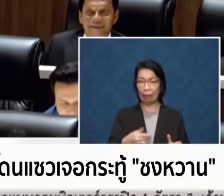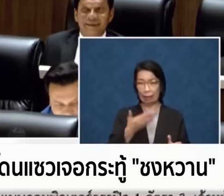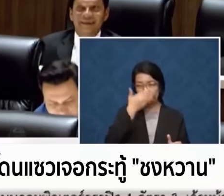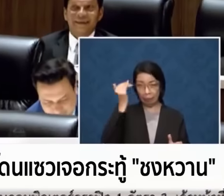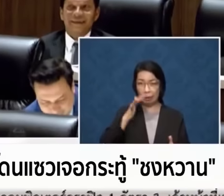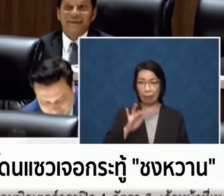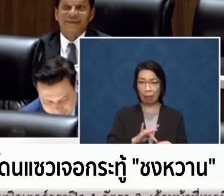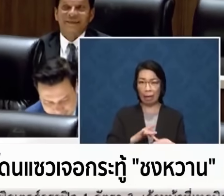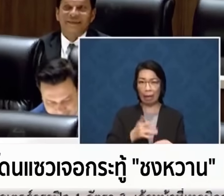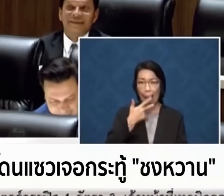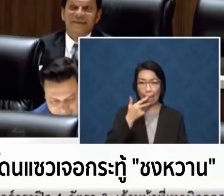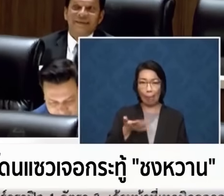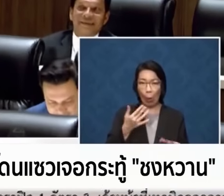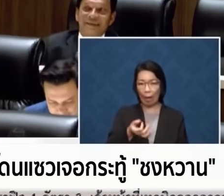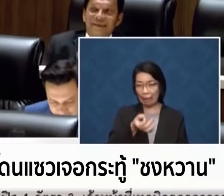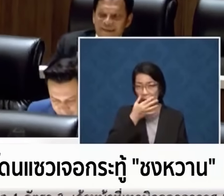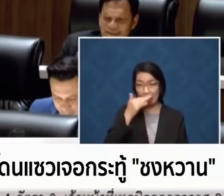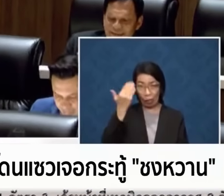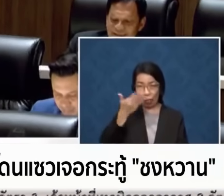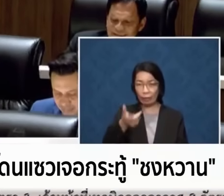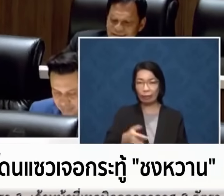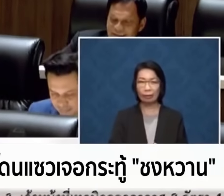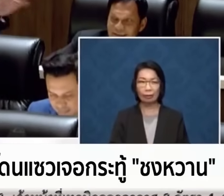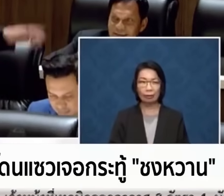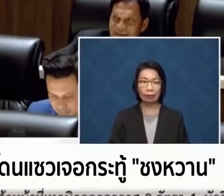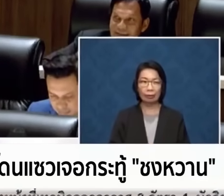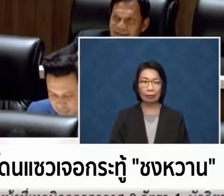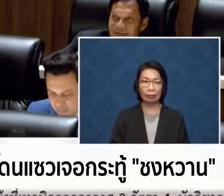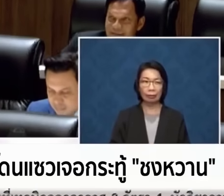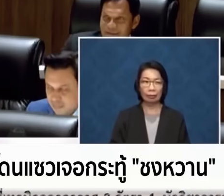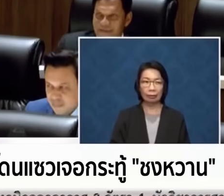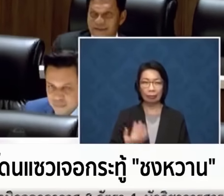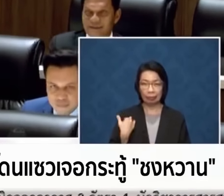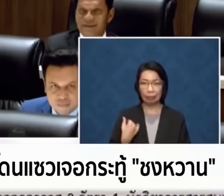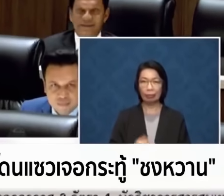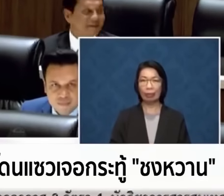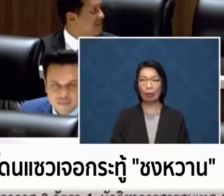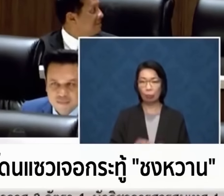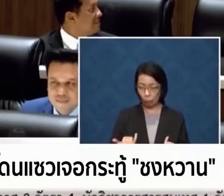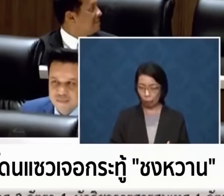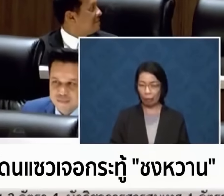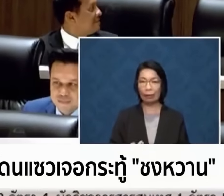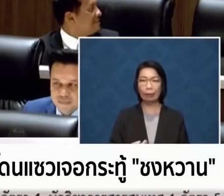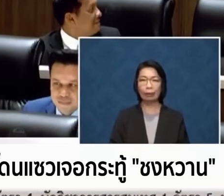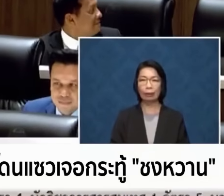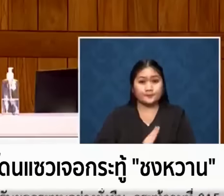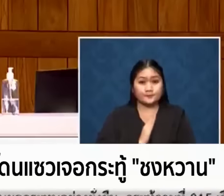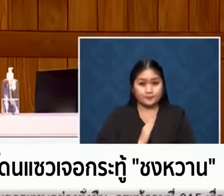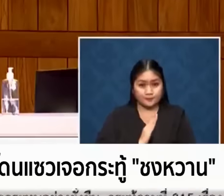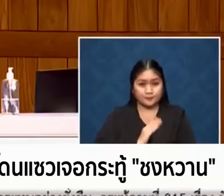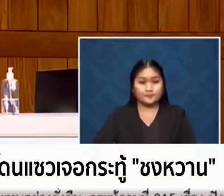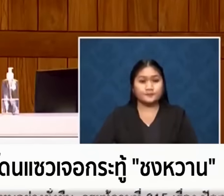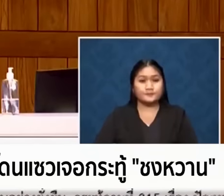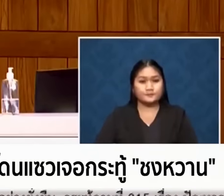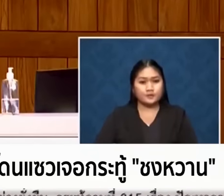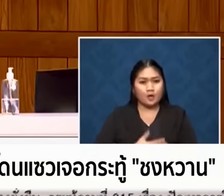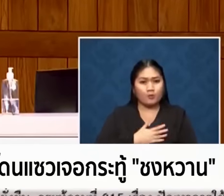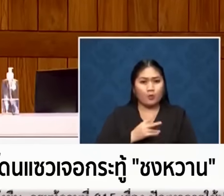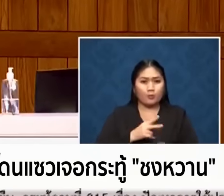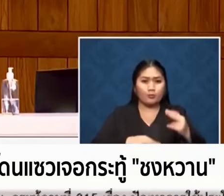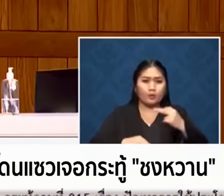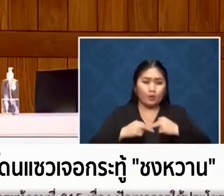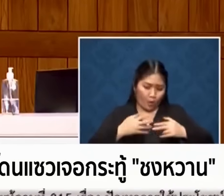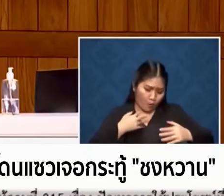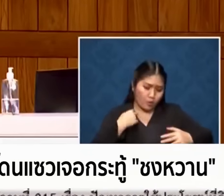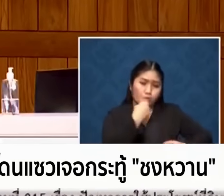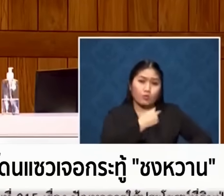หวานด้วยนะครับและเจ้าหน้าที่สภาเอายาฆ่ามดมาในสภาด้วยเมื่อกี้มดขึ้นเลยครับผมนั่งฟังกระทู้ถามสดเมื่อกี้ครับเพิ่งตรวจร่างกายไป